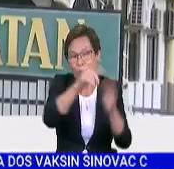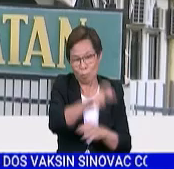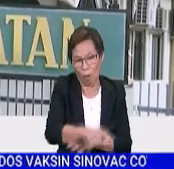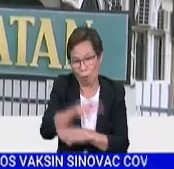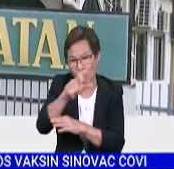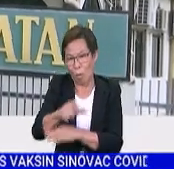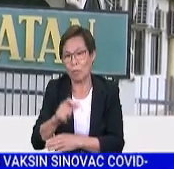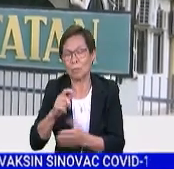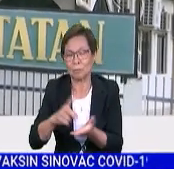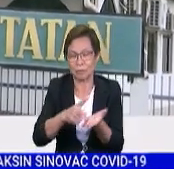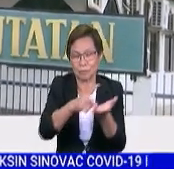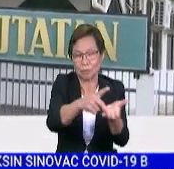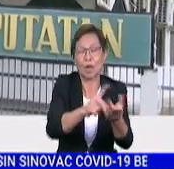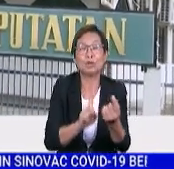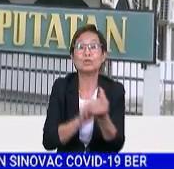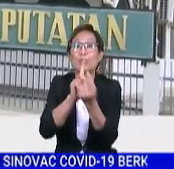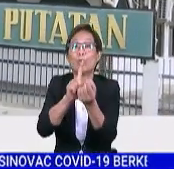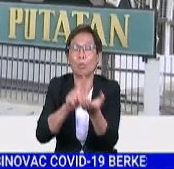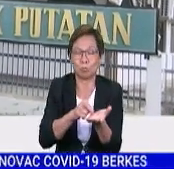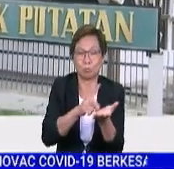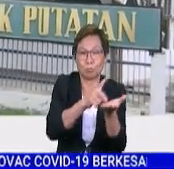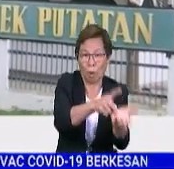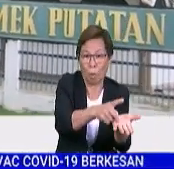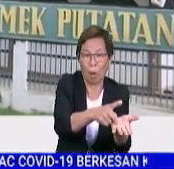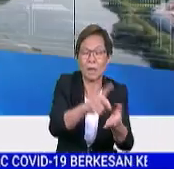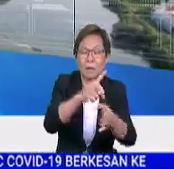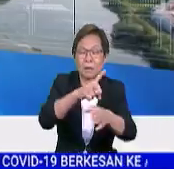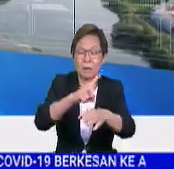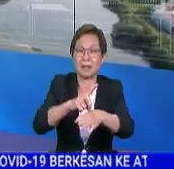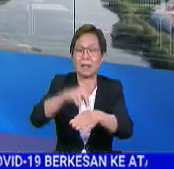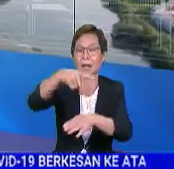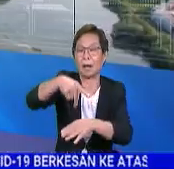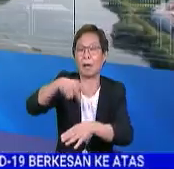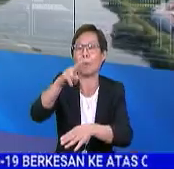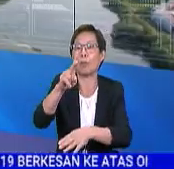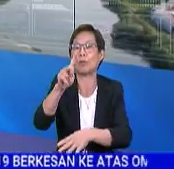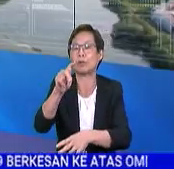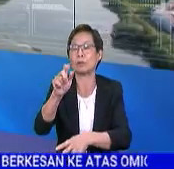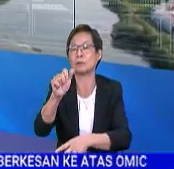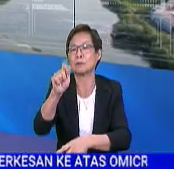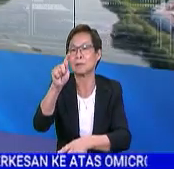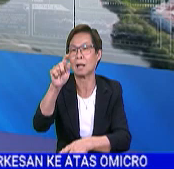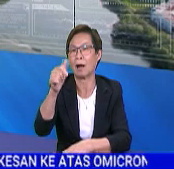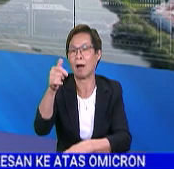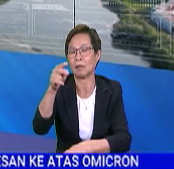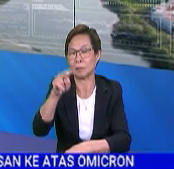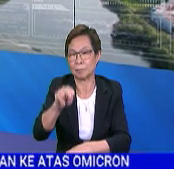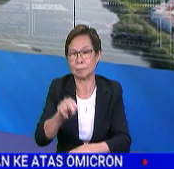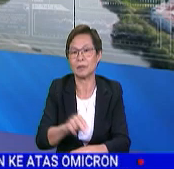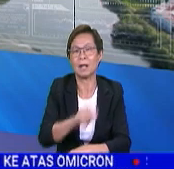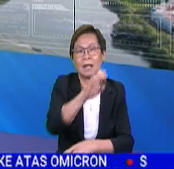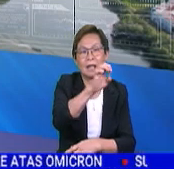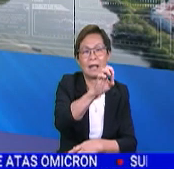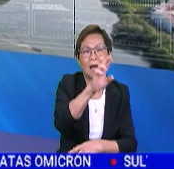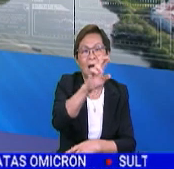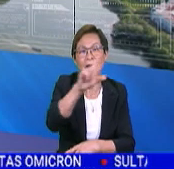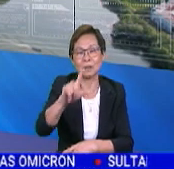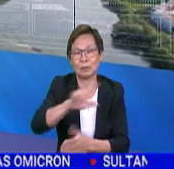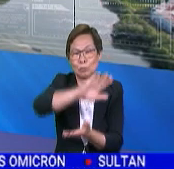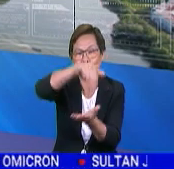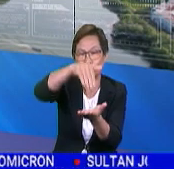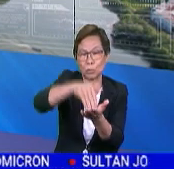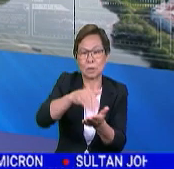ketika penyerahan sumbangan berkenaan di putatan kelab rugbi Eagles erc berpusat di